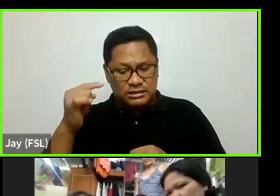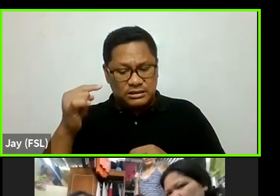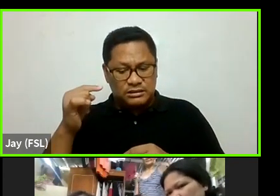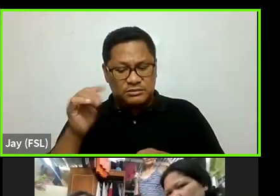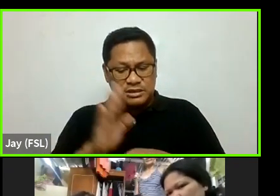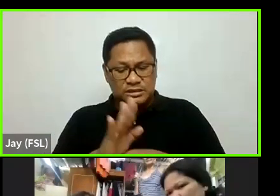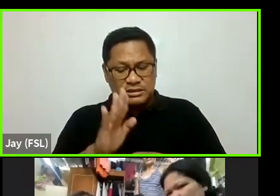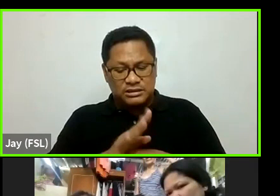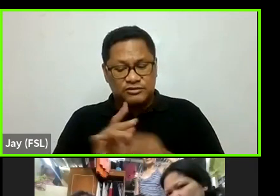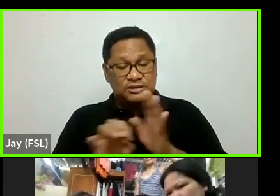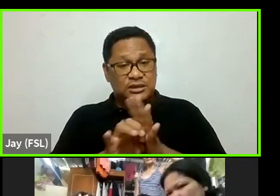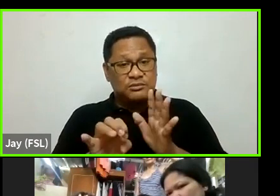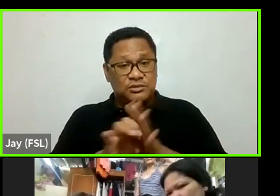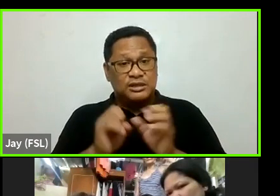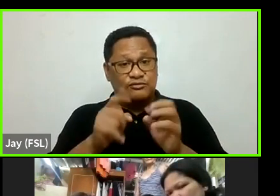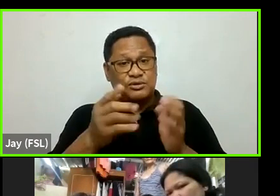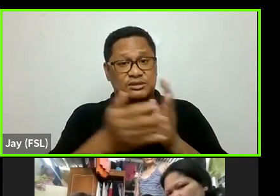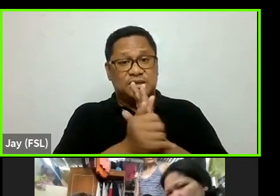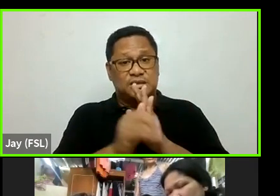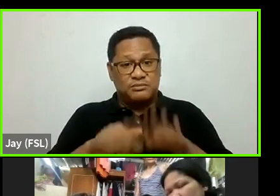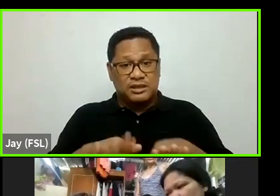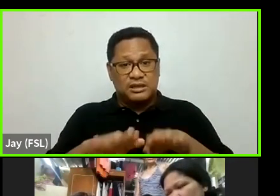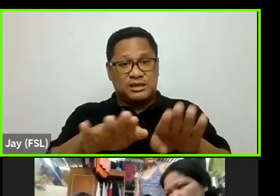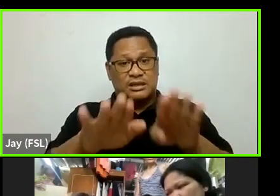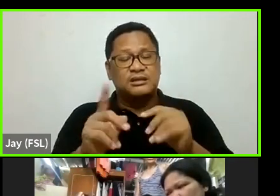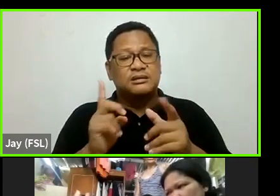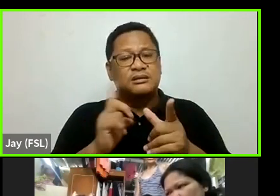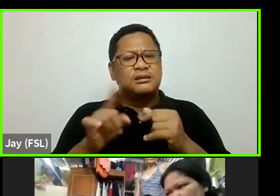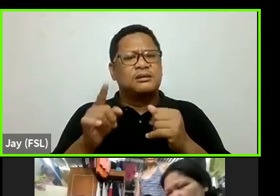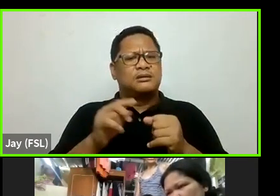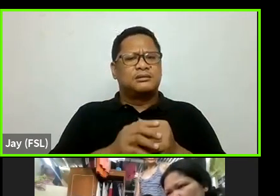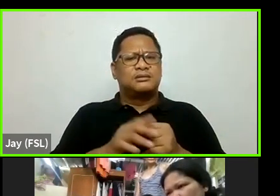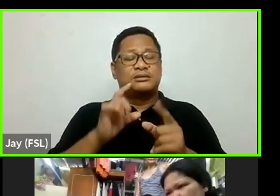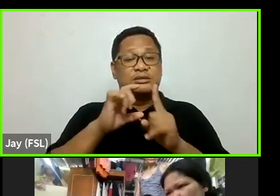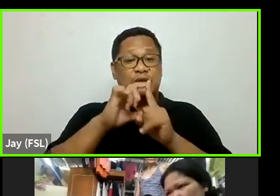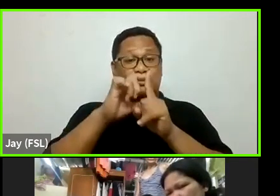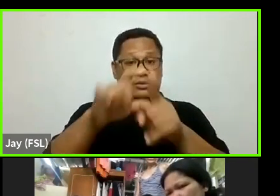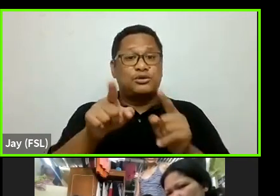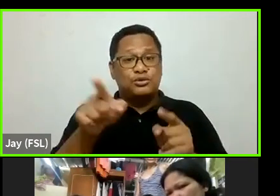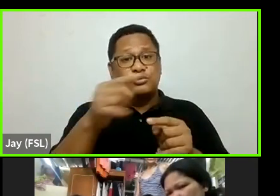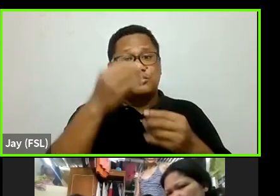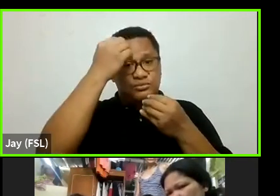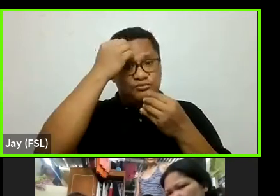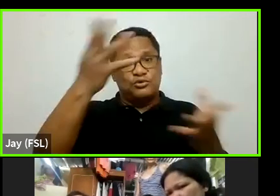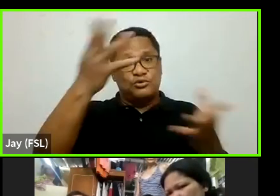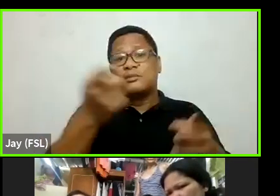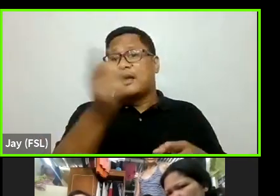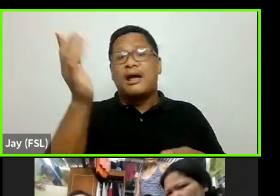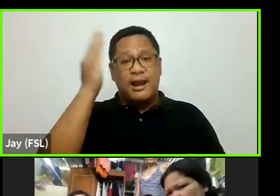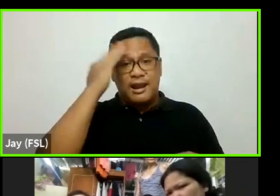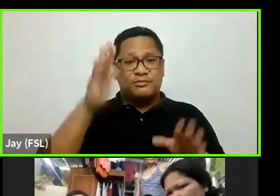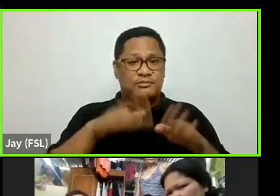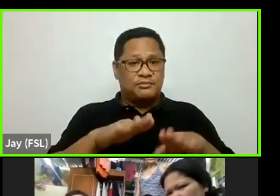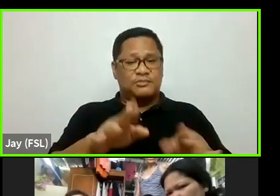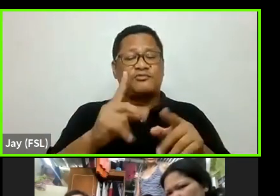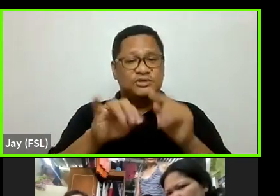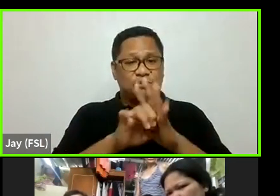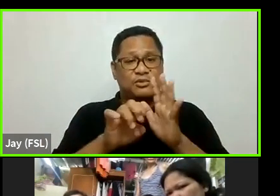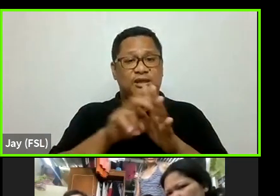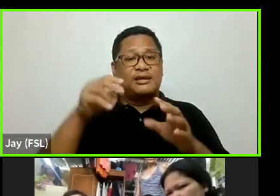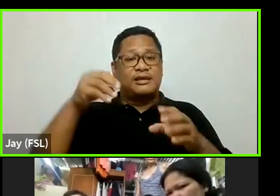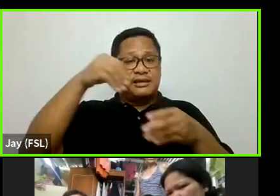skill kayo, like mananahe, you just get the word around, ikalat nyo na marunong kayo mananahe. Kung hindi man, kung meron kayong makina sa bahay,